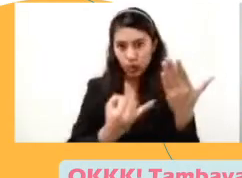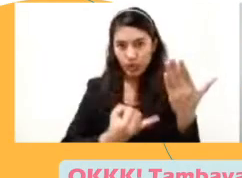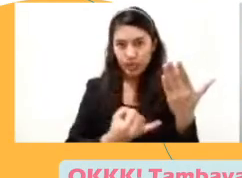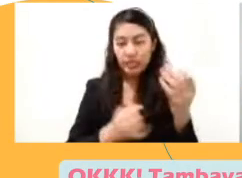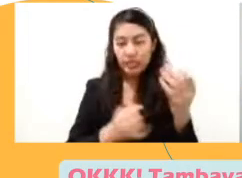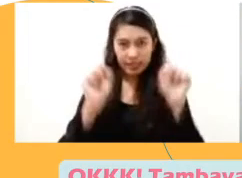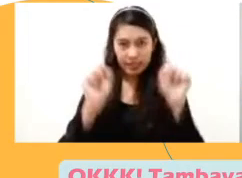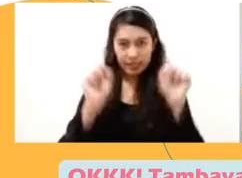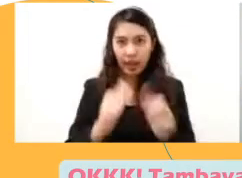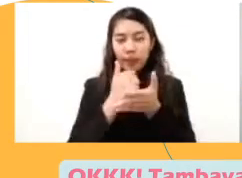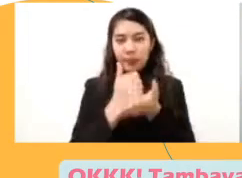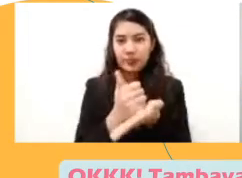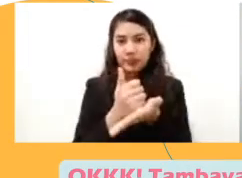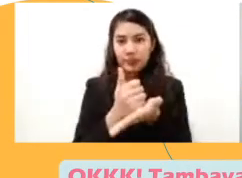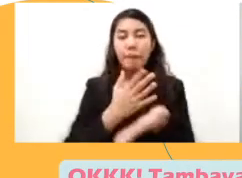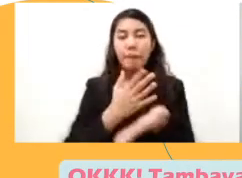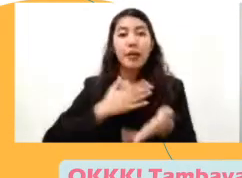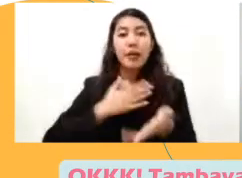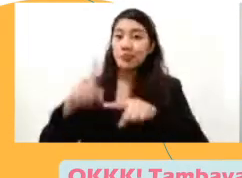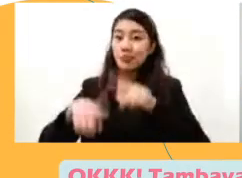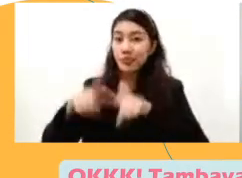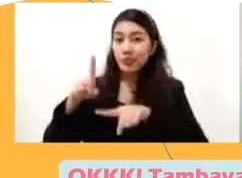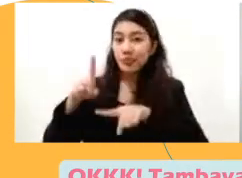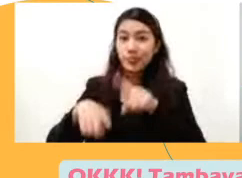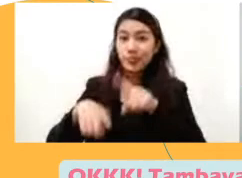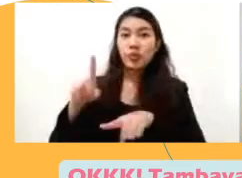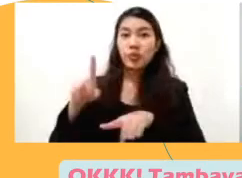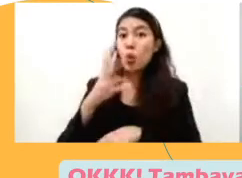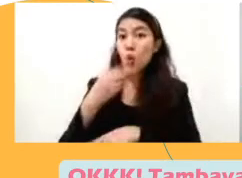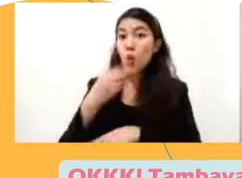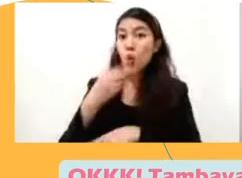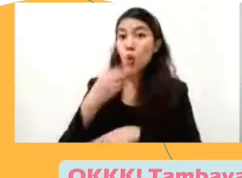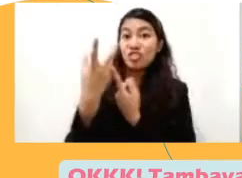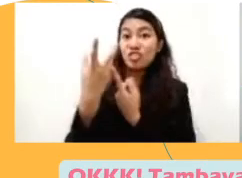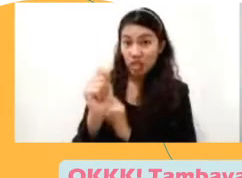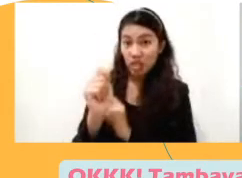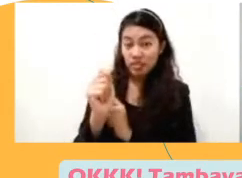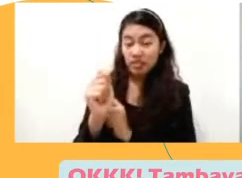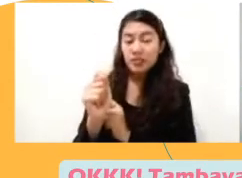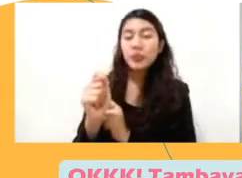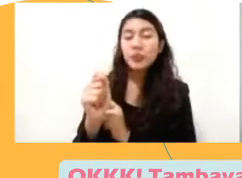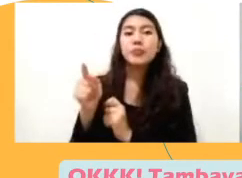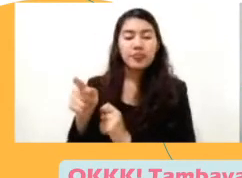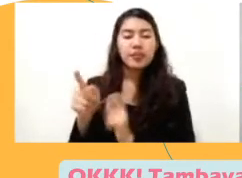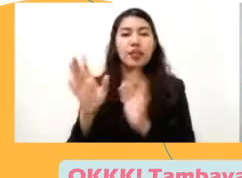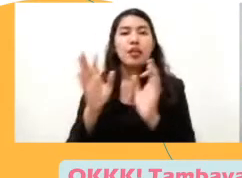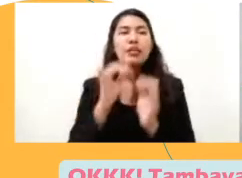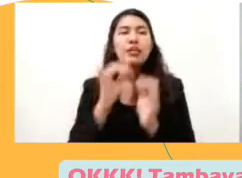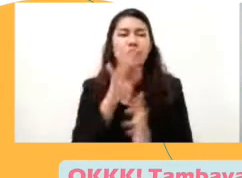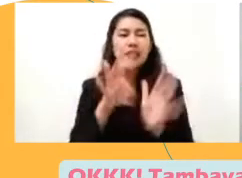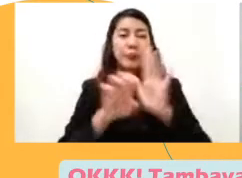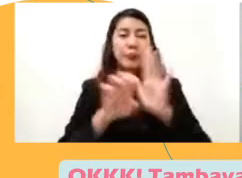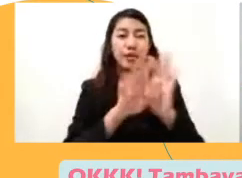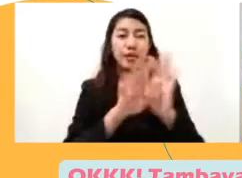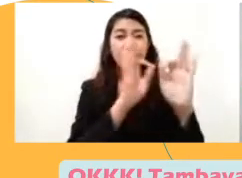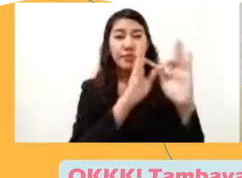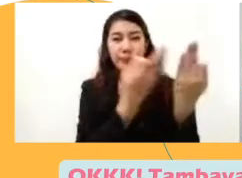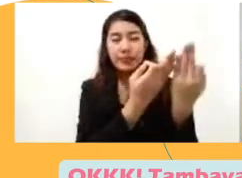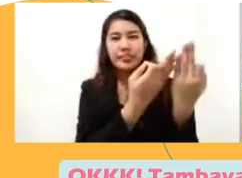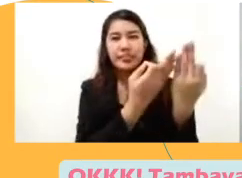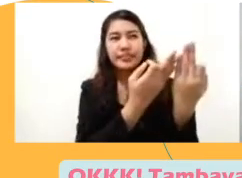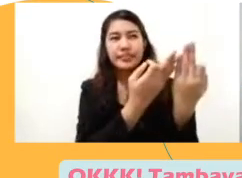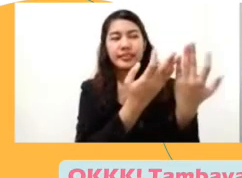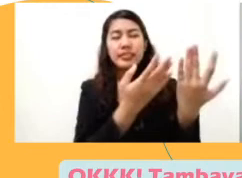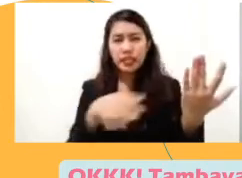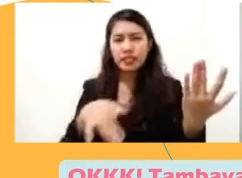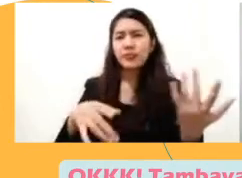kaibigan. Mga kaibigang pinagkakatiwalaan. And then kung ang pamilya ay hindi, I understand